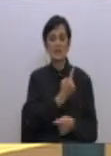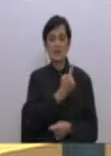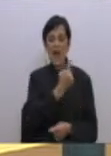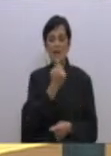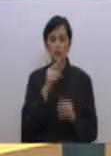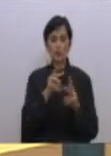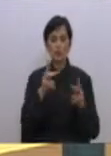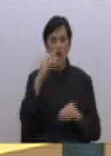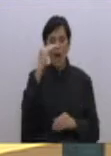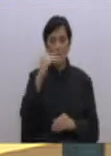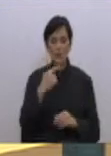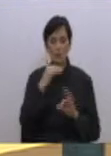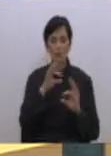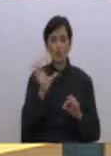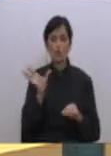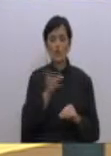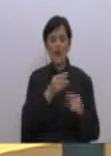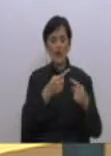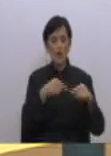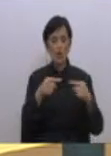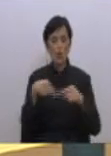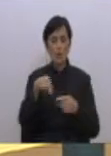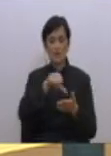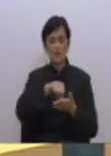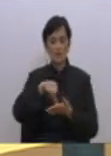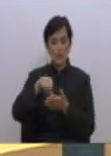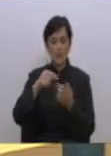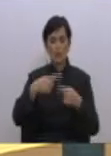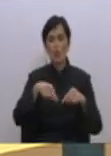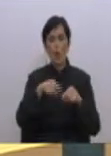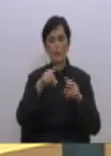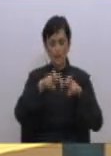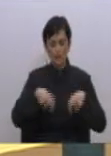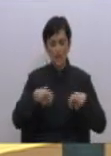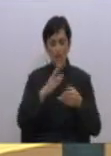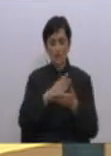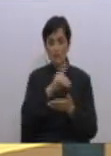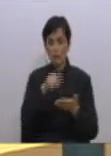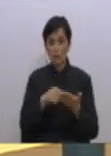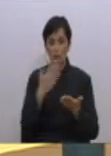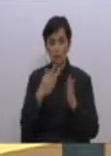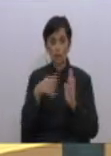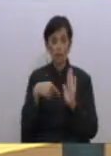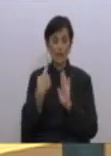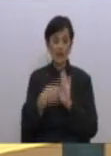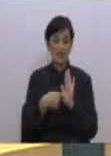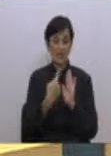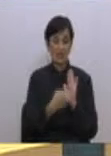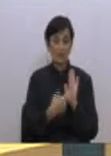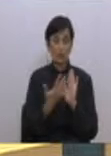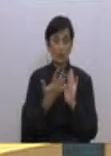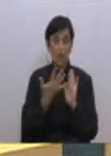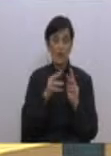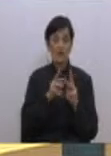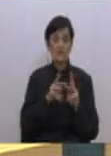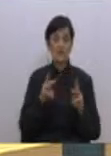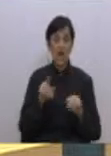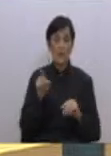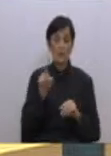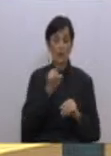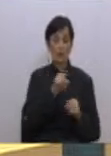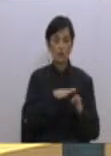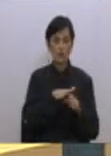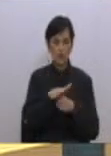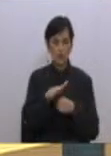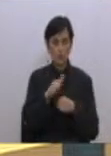trebuie să amotezi vina ida pe la comitetis წარმომადგენლებს და კომიტეტებს განხილული აქვს საკითხი და თუ კითხები იქნება რომელიმე უწყების შესრულების